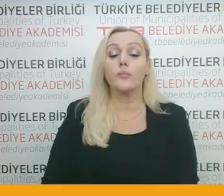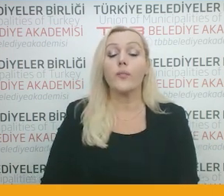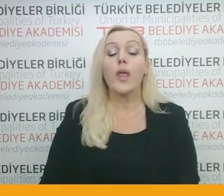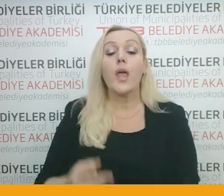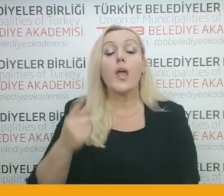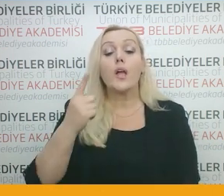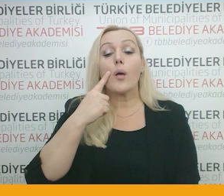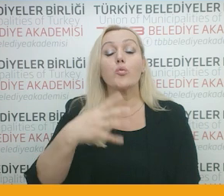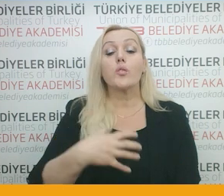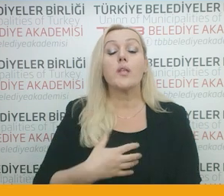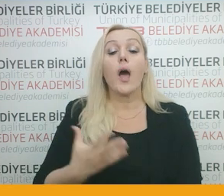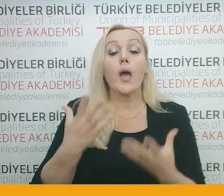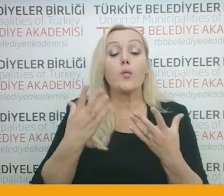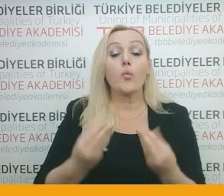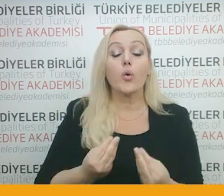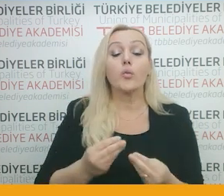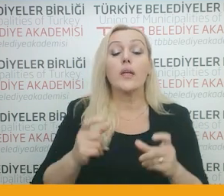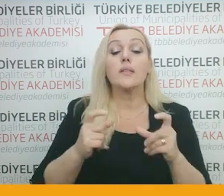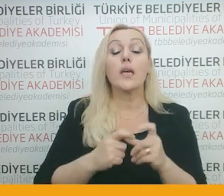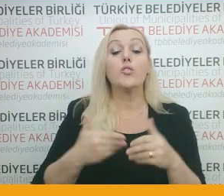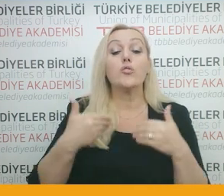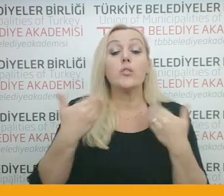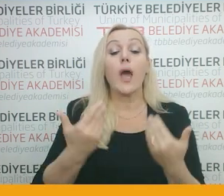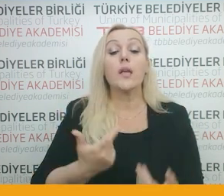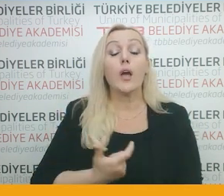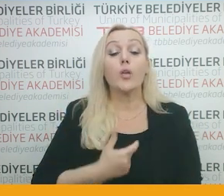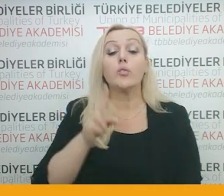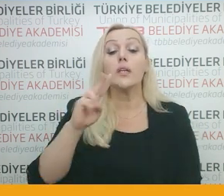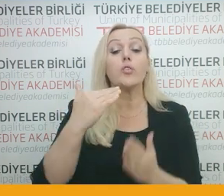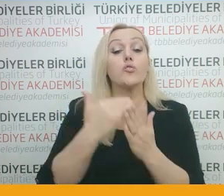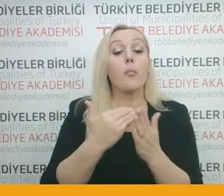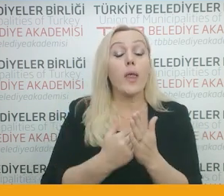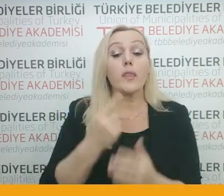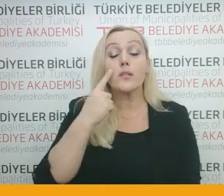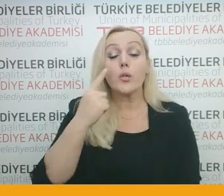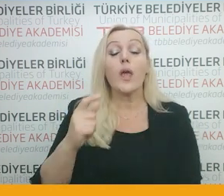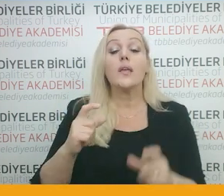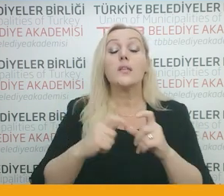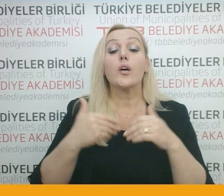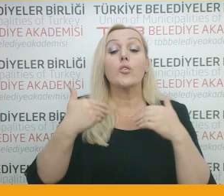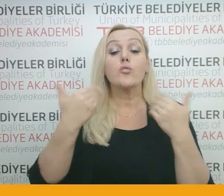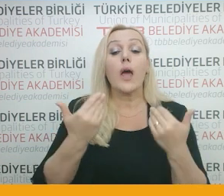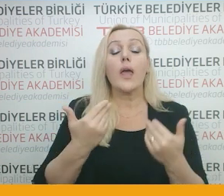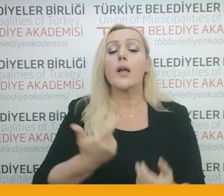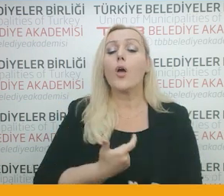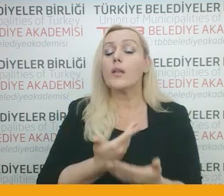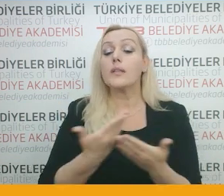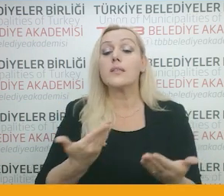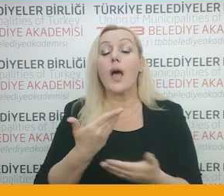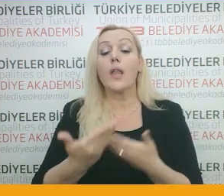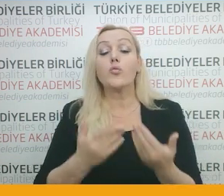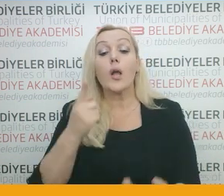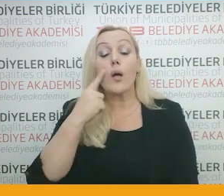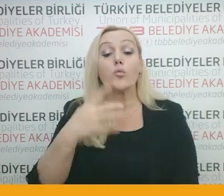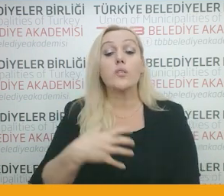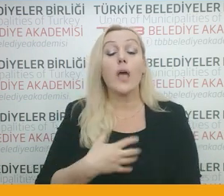Kamu kaynağının bir başka tarifini arkadaşlar Sayıştay Kanunu ikinci maddesinde görüyoruz. Sayıştay Kanunu'nda kamu kaynağı nasıl tarif ediliyor? Kamuya ait